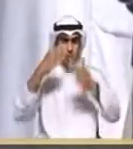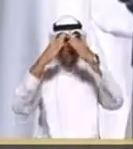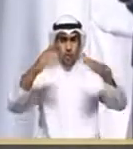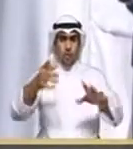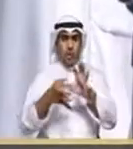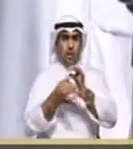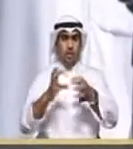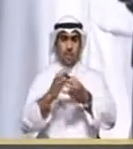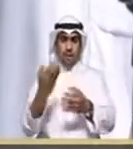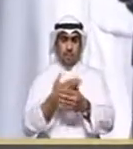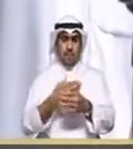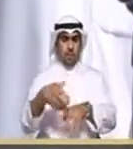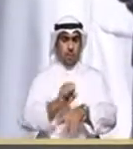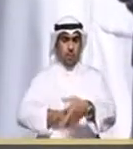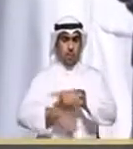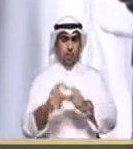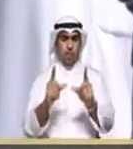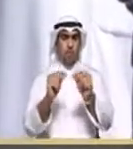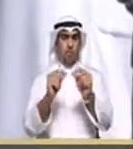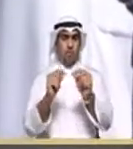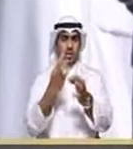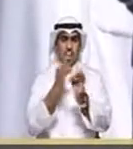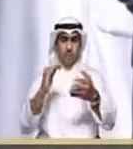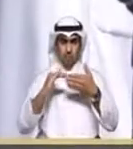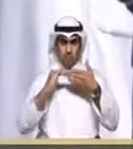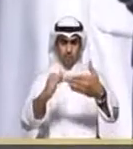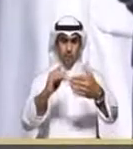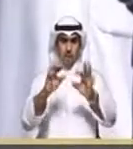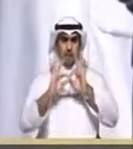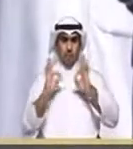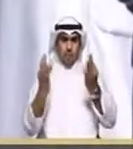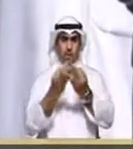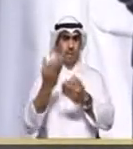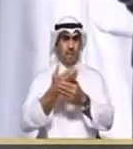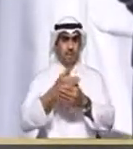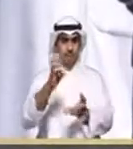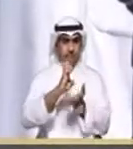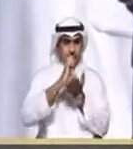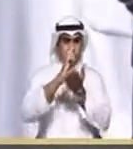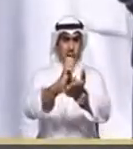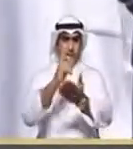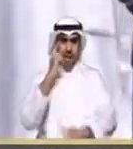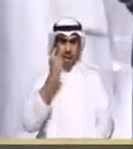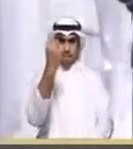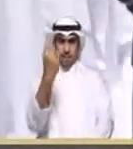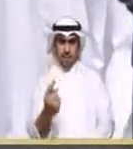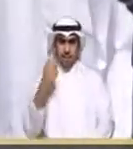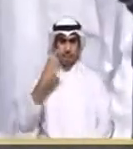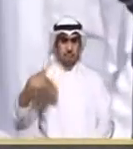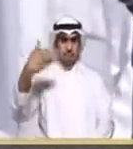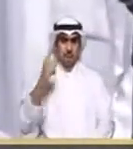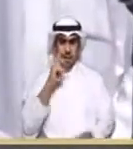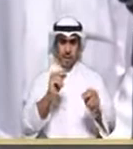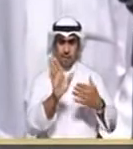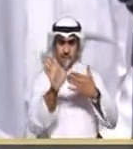على جهودها المتميزة في المجتمع وعلى هذه الجائزة التي ترسخ مبادئ التميز في خدمة العملاء